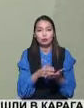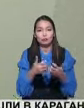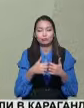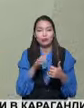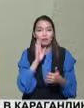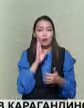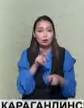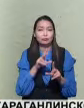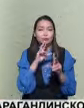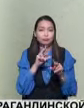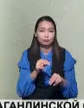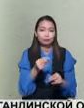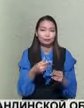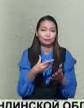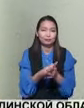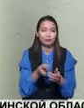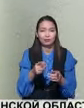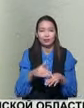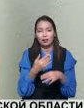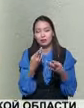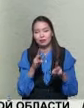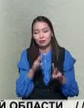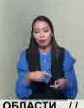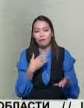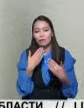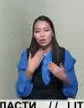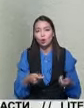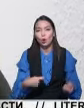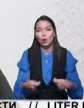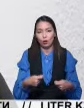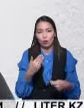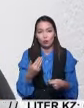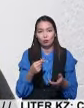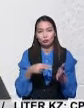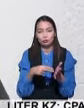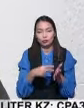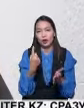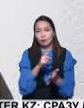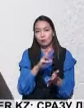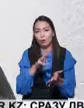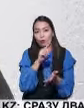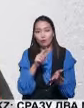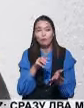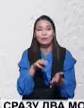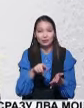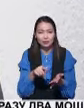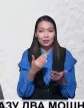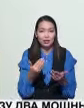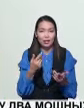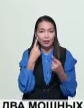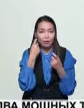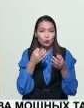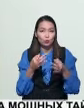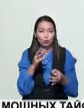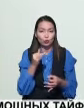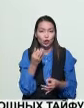за вознаграждение не принимать меры в отношении руководства кооператива. Цена вопроса – 1 миллион тенге. По информации суда, Мукашев вину признал в